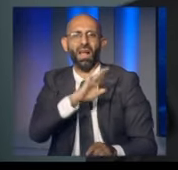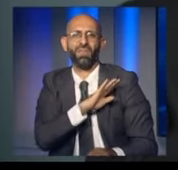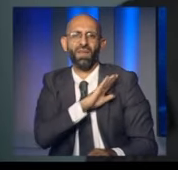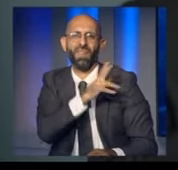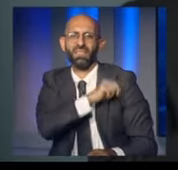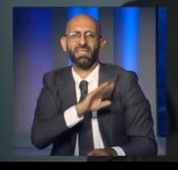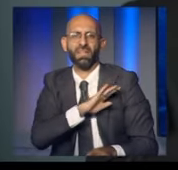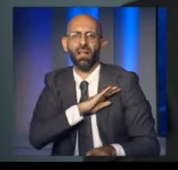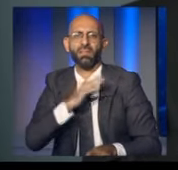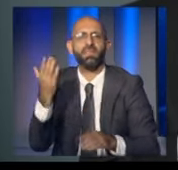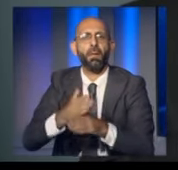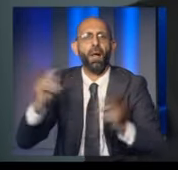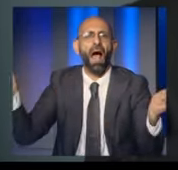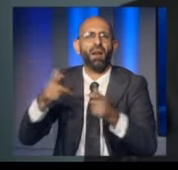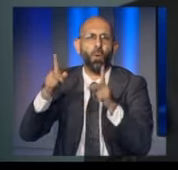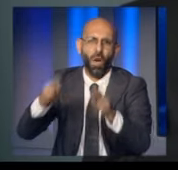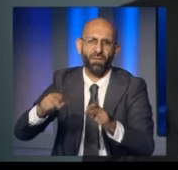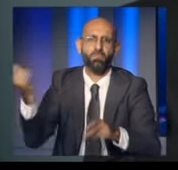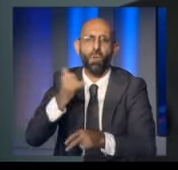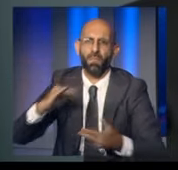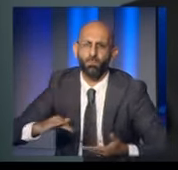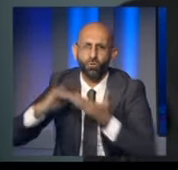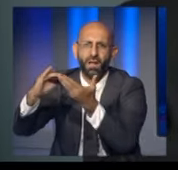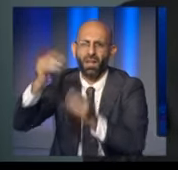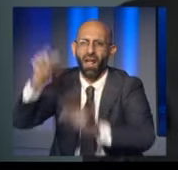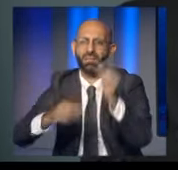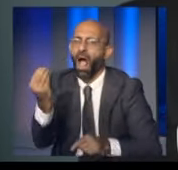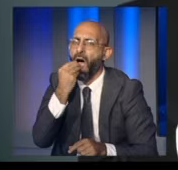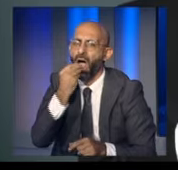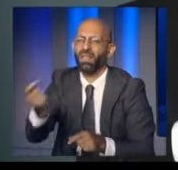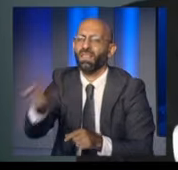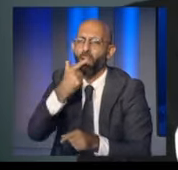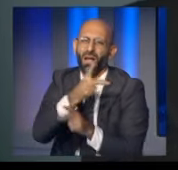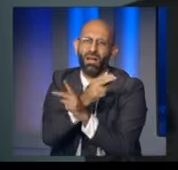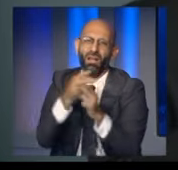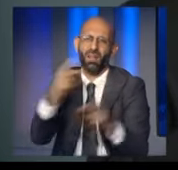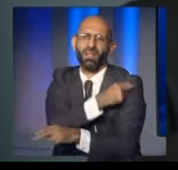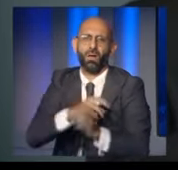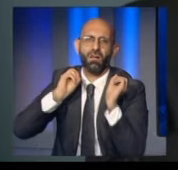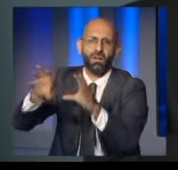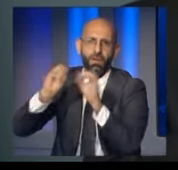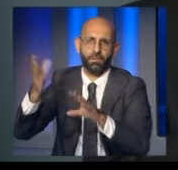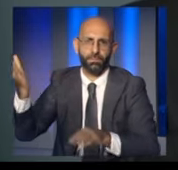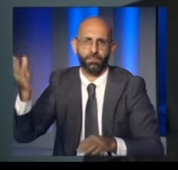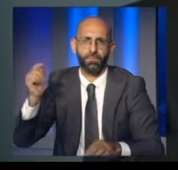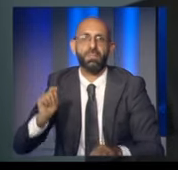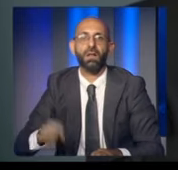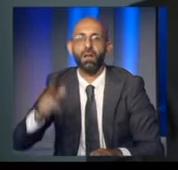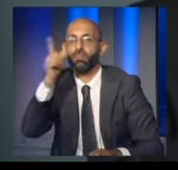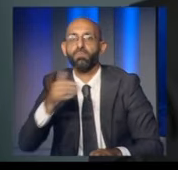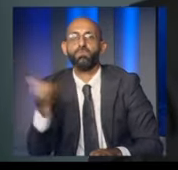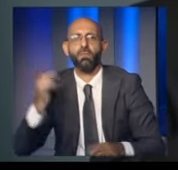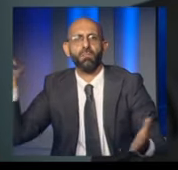في ذلك الأوضاع في غزة ووجوب وقف الحرب فيها وتسهيل دخول المساعدات الإنسانية. سوليفان انتقل